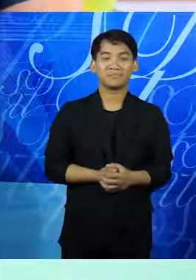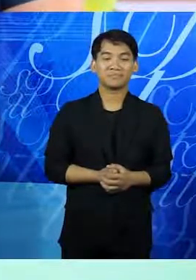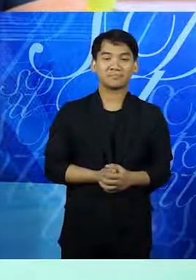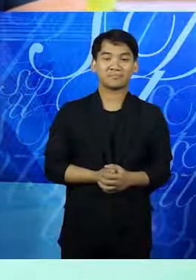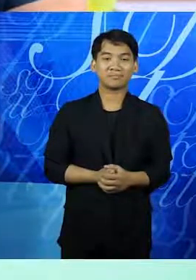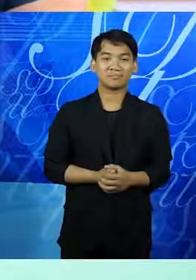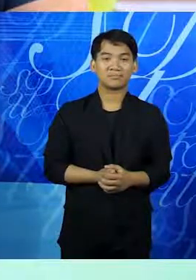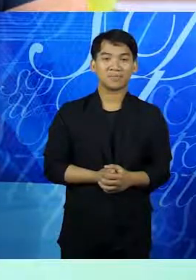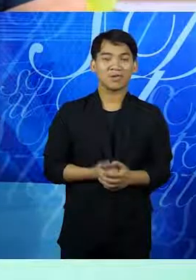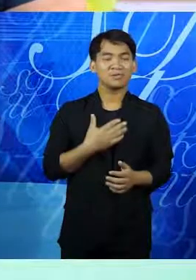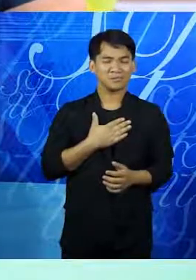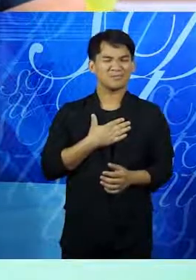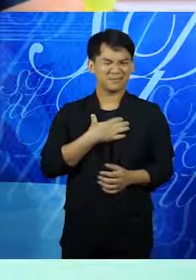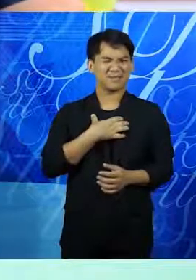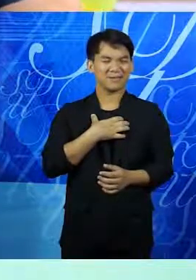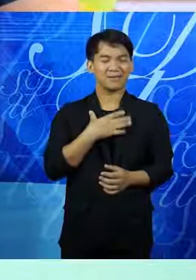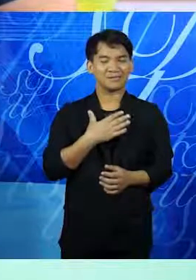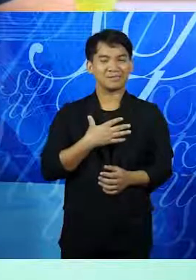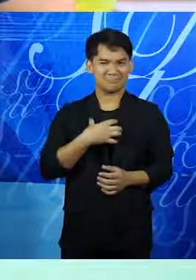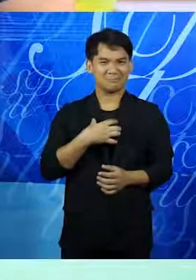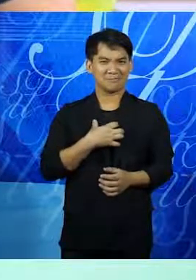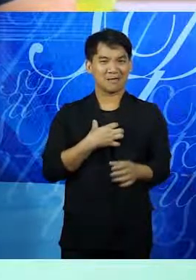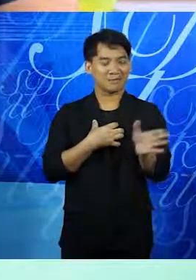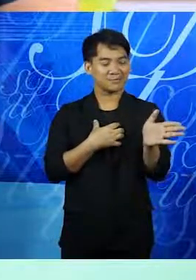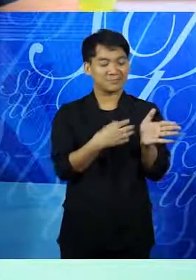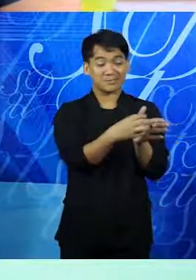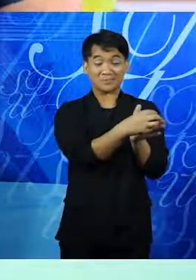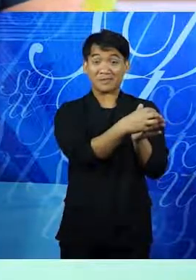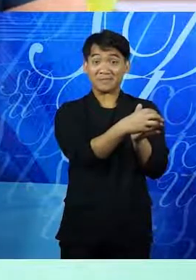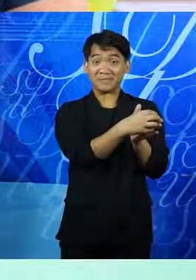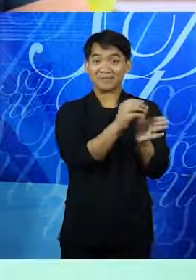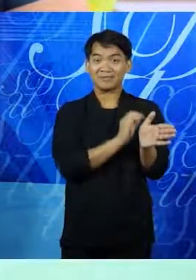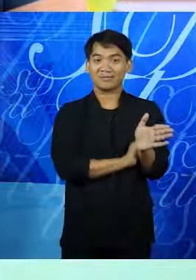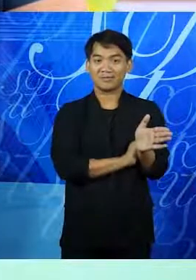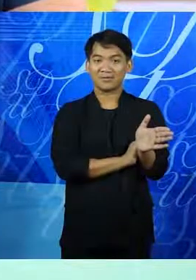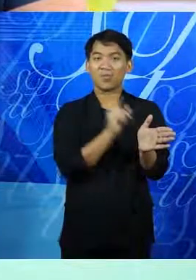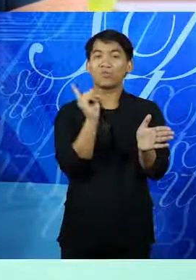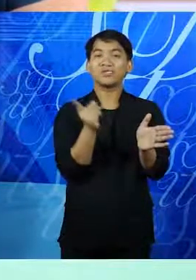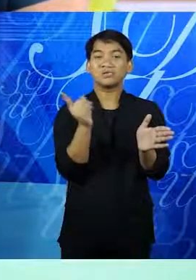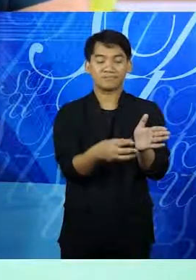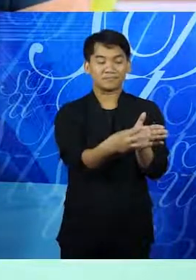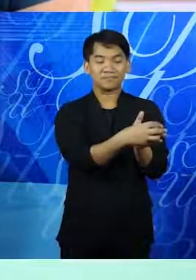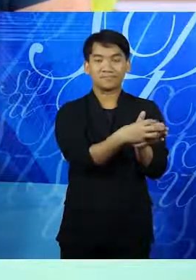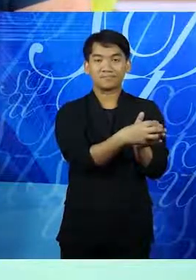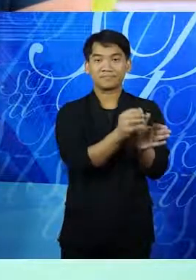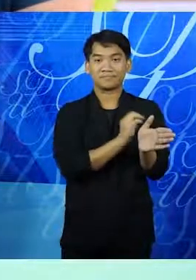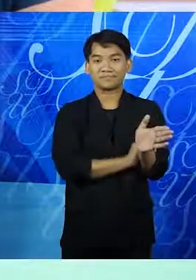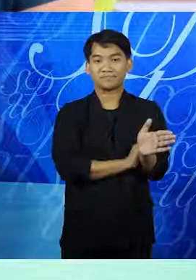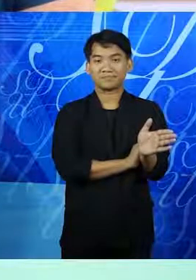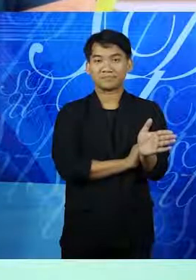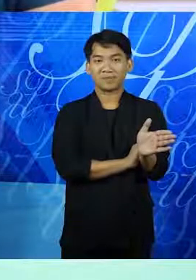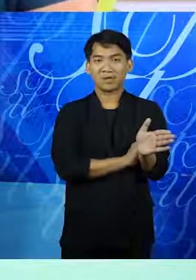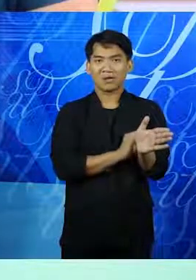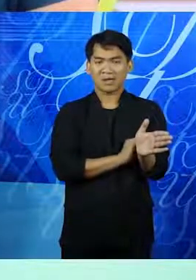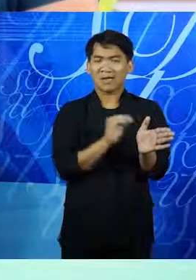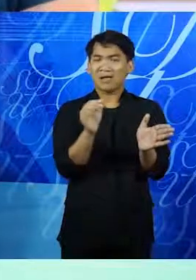ที่เราก็ยังมีคำว่าฉันอยากได้อยู่ตรงนี้อยู่แล้วก็เอาวางไว้ที่เดิมนะคะวางไว้ที่เดิมค